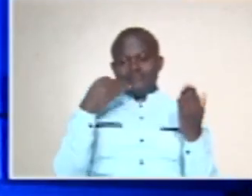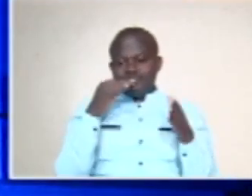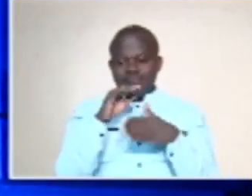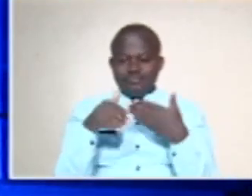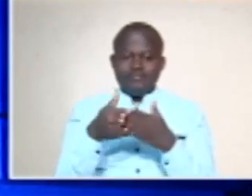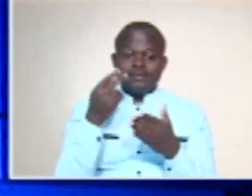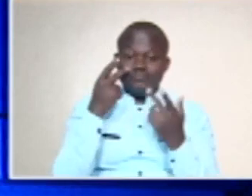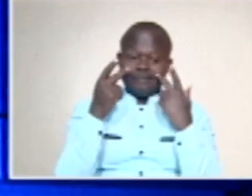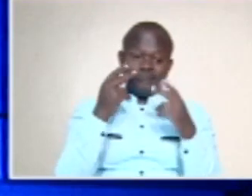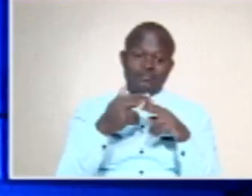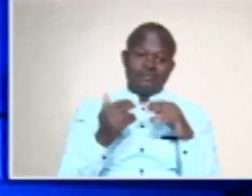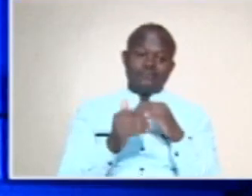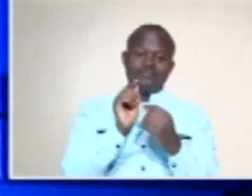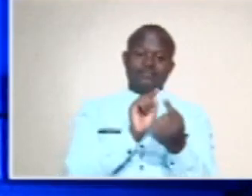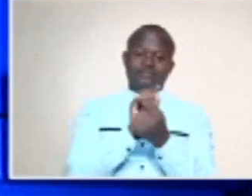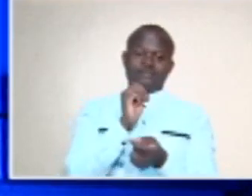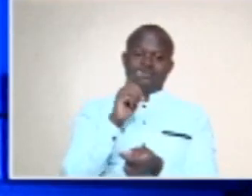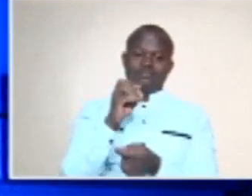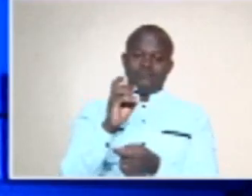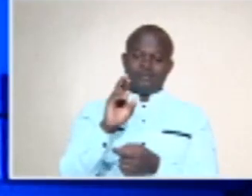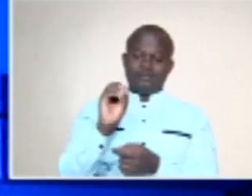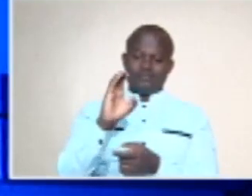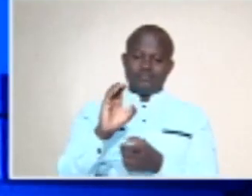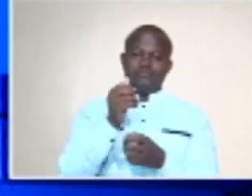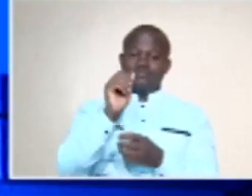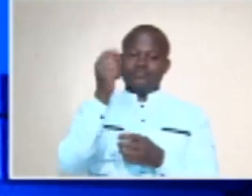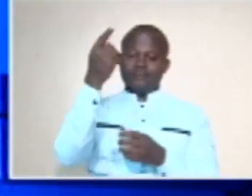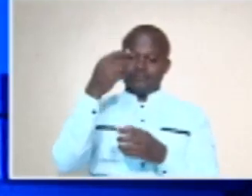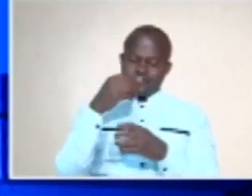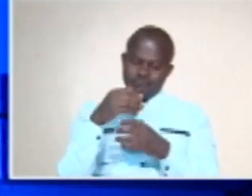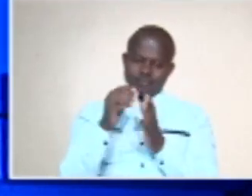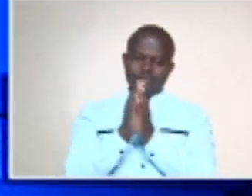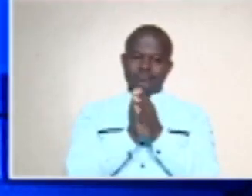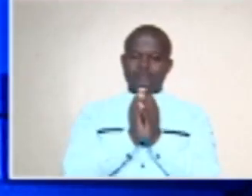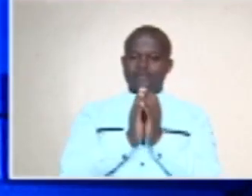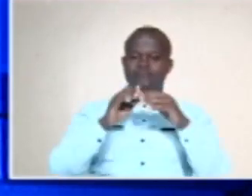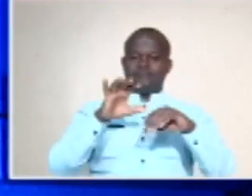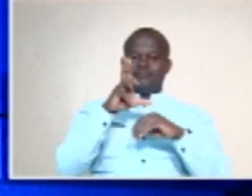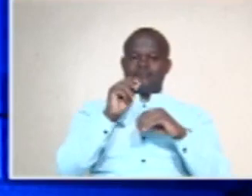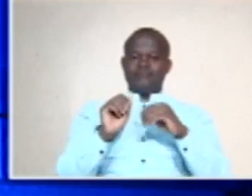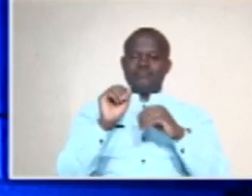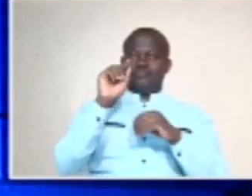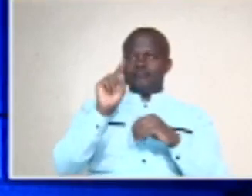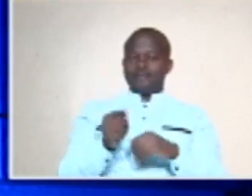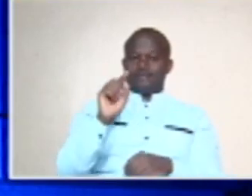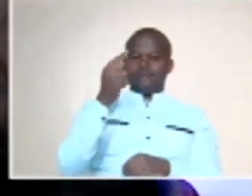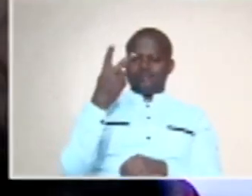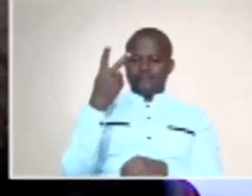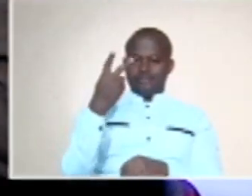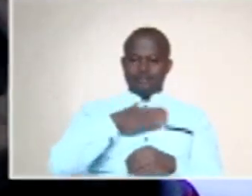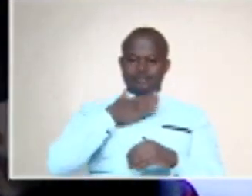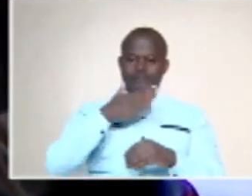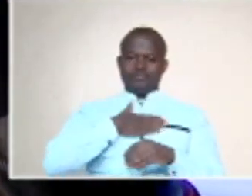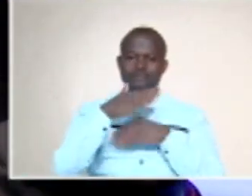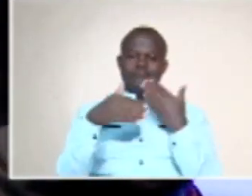n'ubufaransa turebe iza kuzahora na Maroc n'ubwa mbere n'amateka yanditse ikipe yo muri Afurika yagera muri kimwe cya kabiri nabyo nibyo kwishimirwa